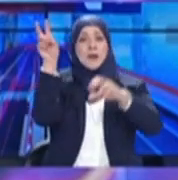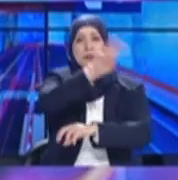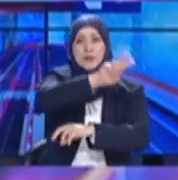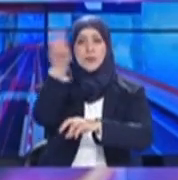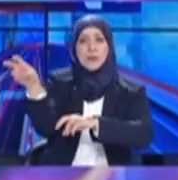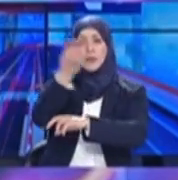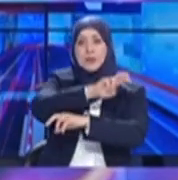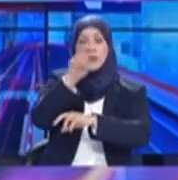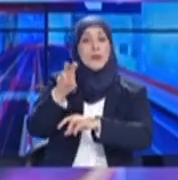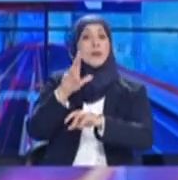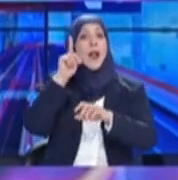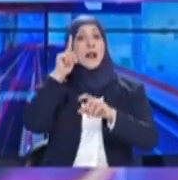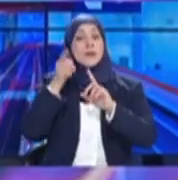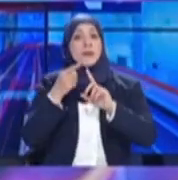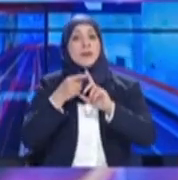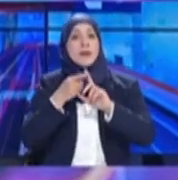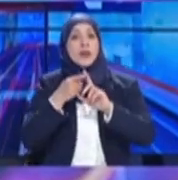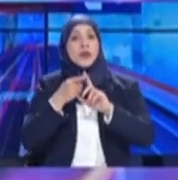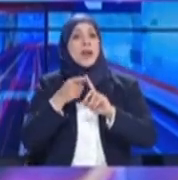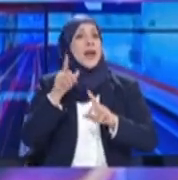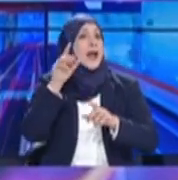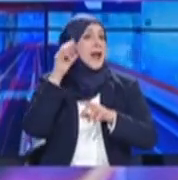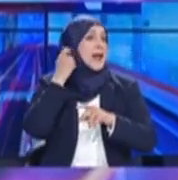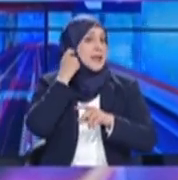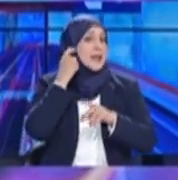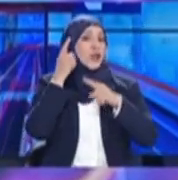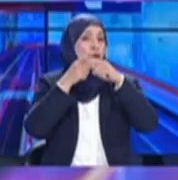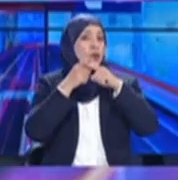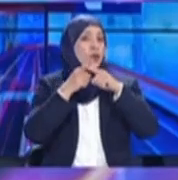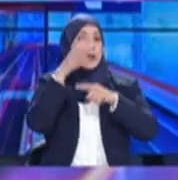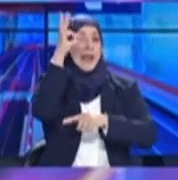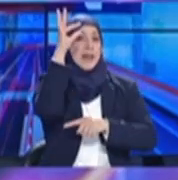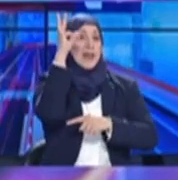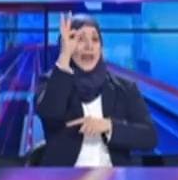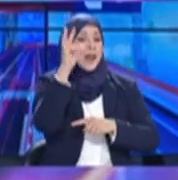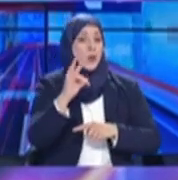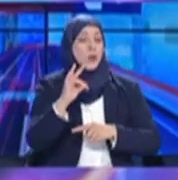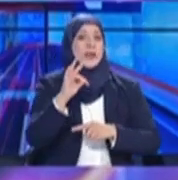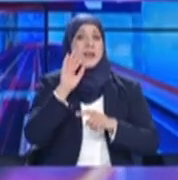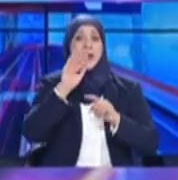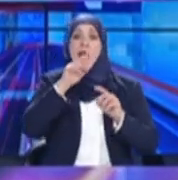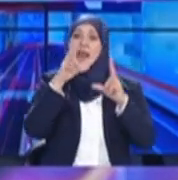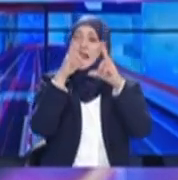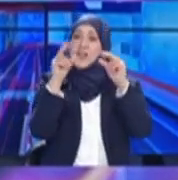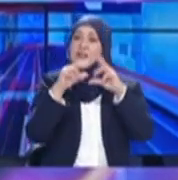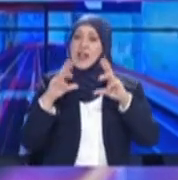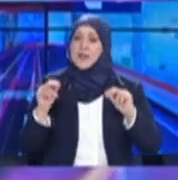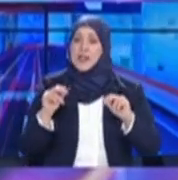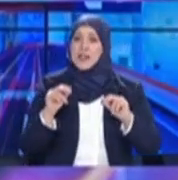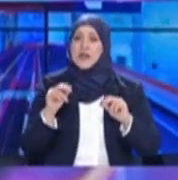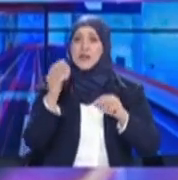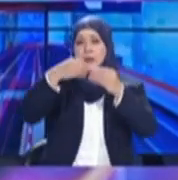تقريبا مدينه جنين تطاوين وغيرها من الولايات حتى يكون هناك اكثر ما يمكن من اه